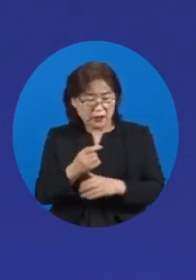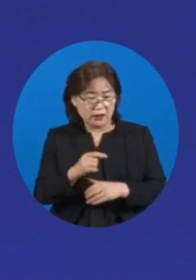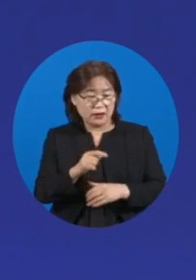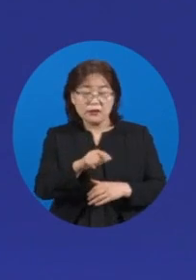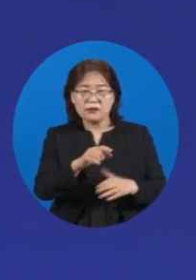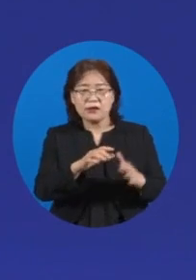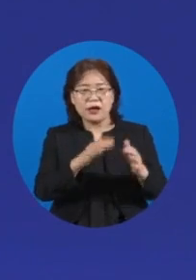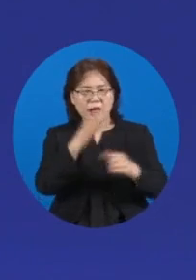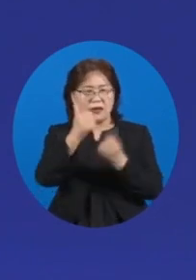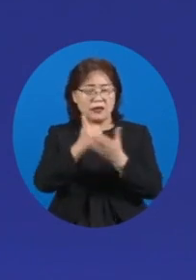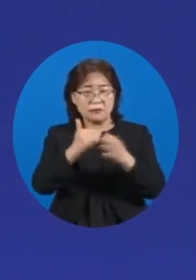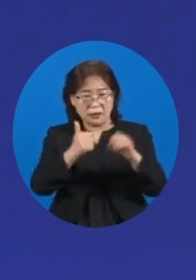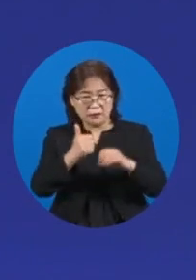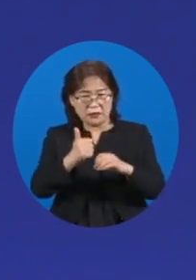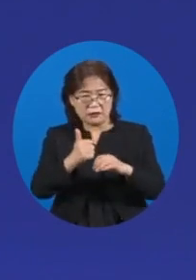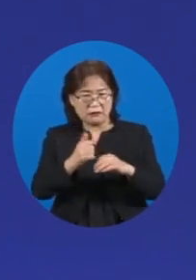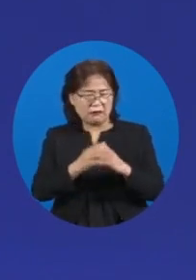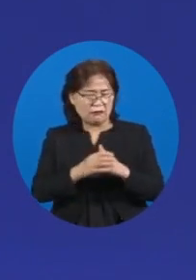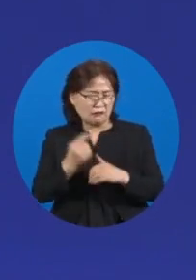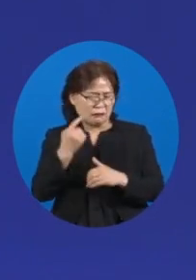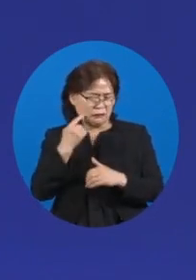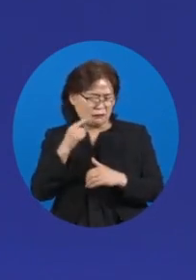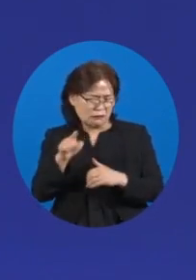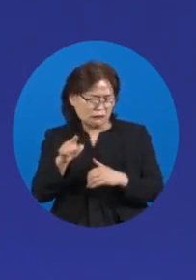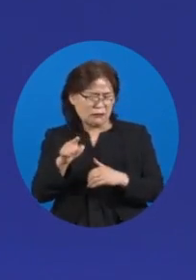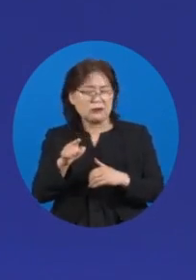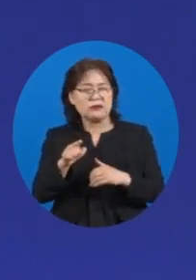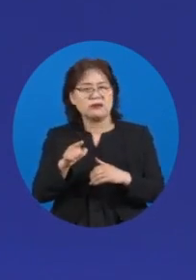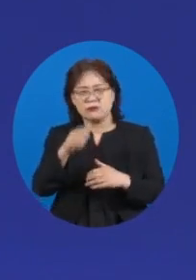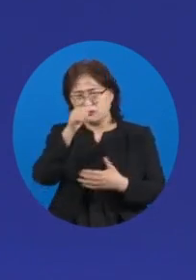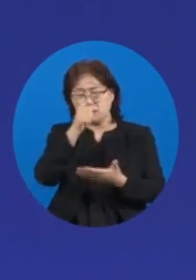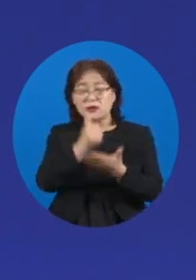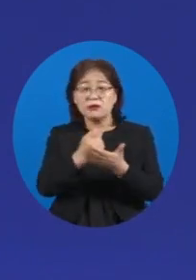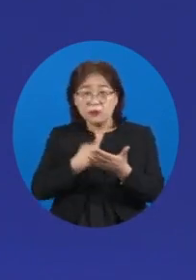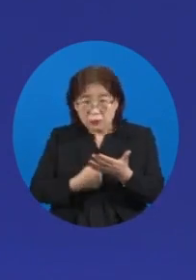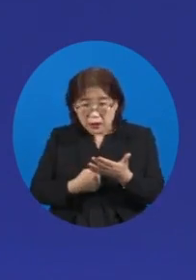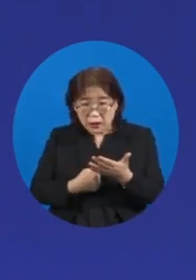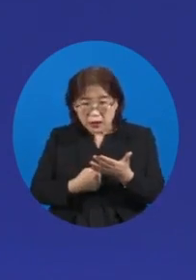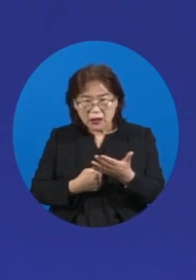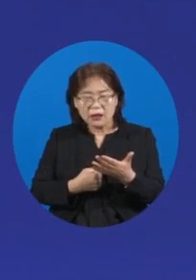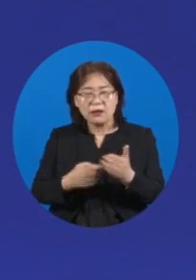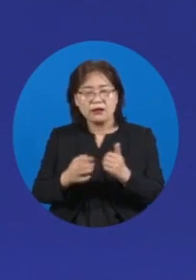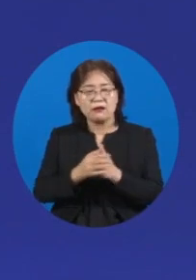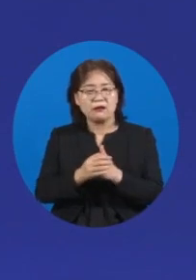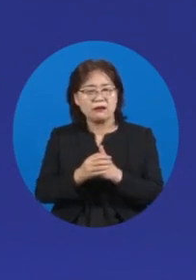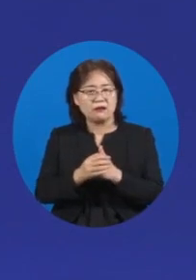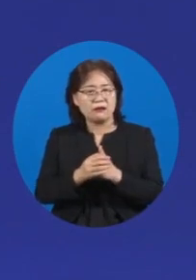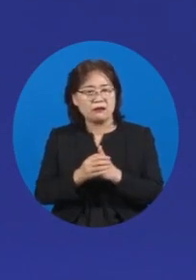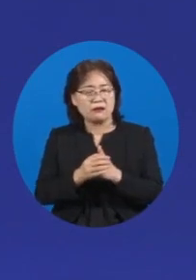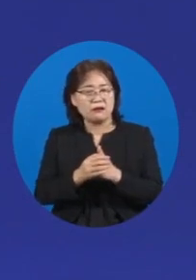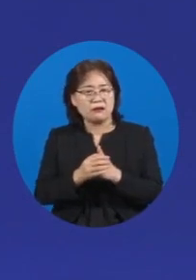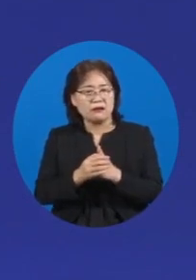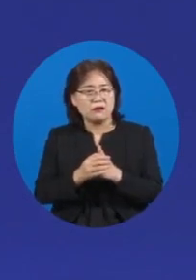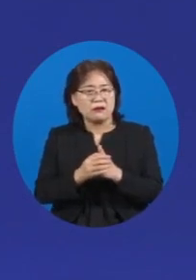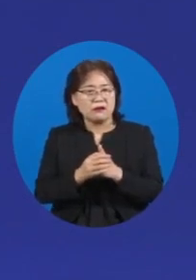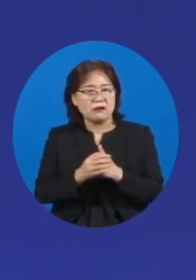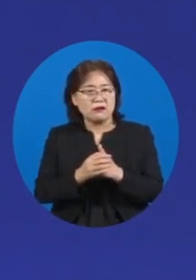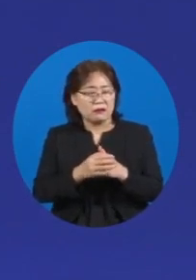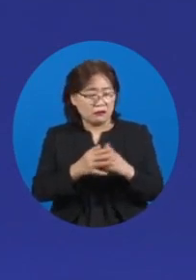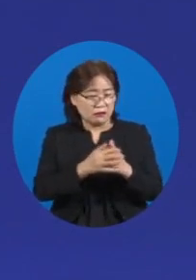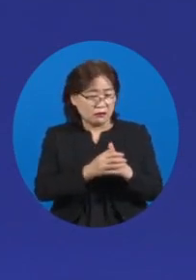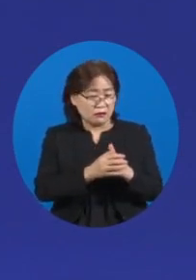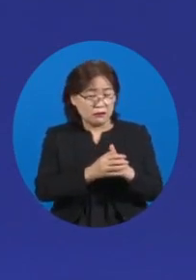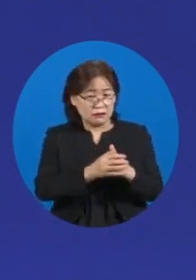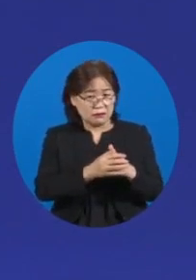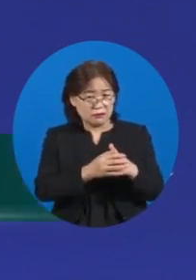하나님 앞에서 가증스러운 죄를 지었어요 그런데 성경은 뭐라고 말하면 창세 6장